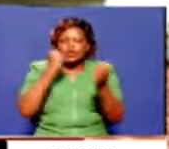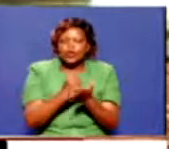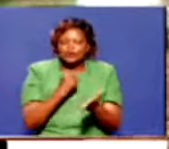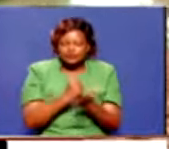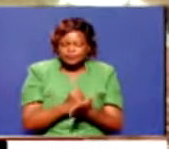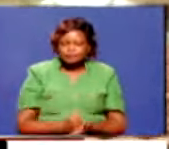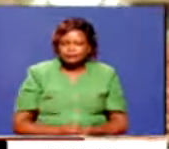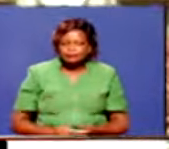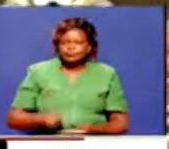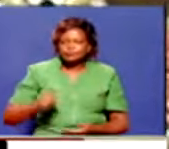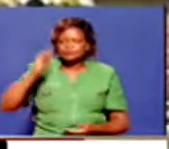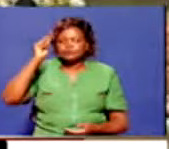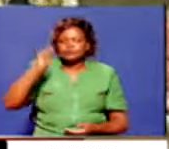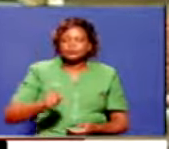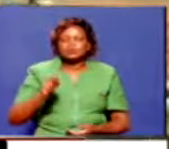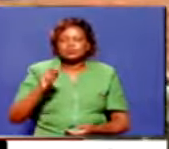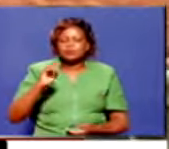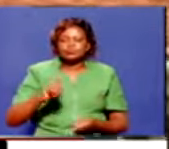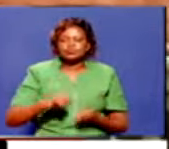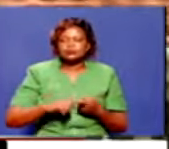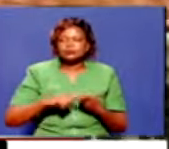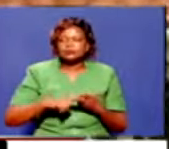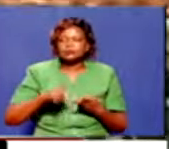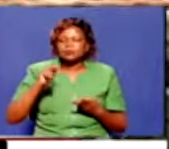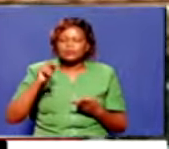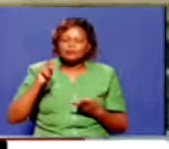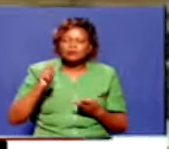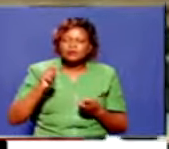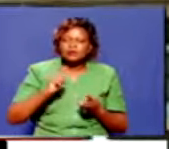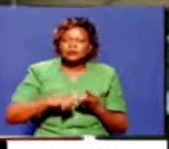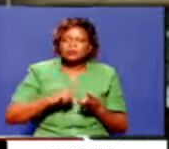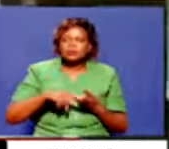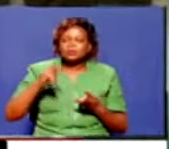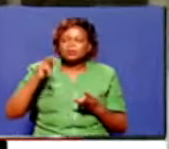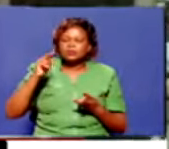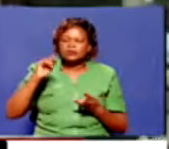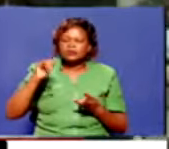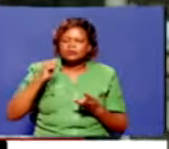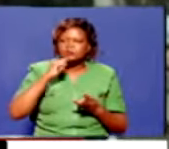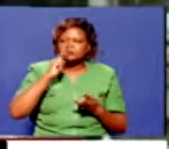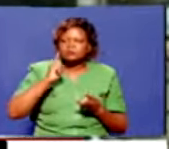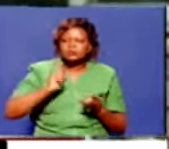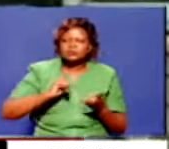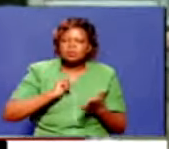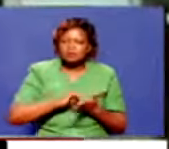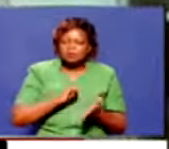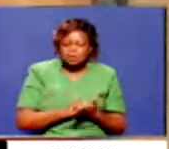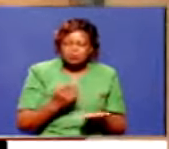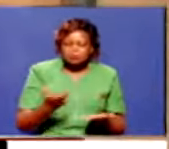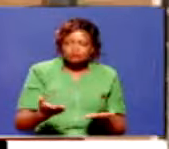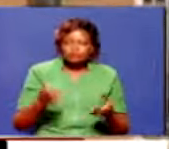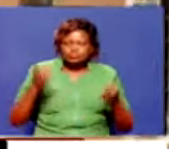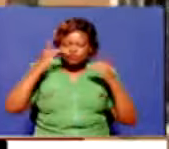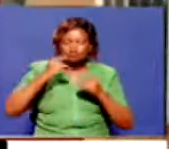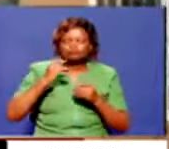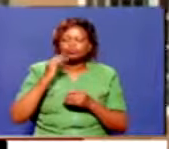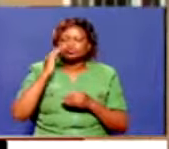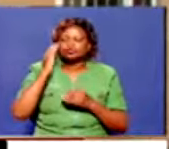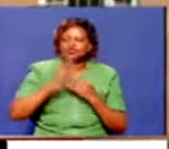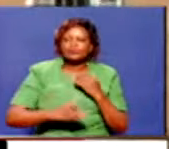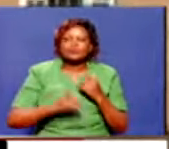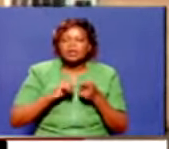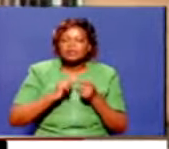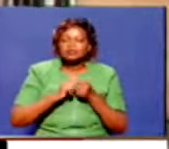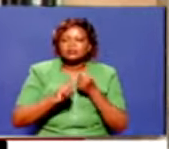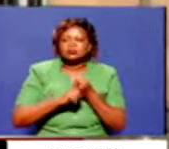Majaji Roslyn Nambuye, Leibuta na Wanjiru Karanja sasa wameagiza kuwa uamuzi huo usimamishwe hadi tarehe 19 mwezi huu